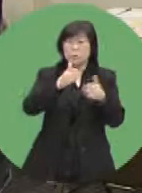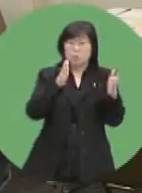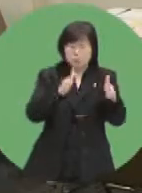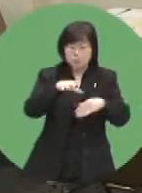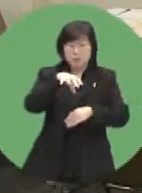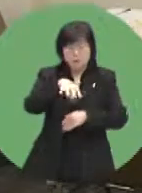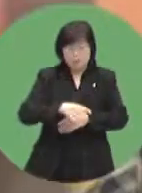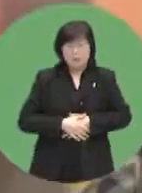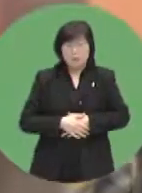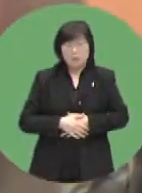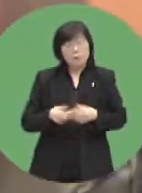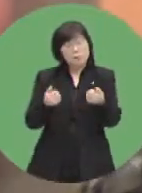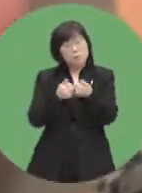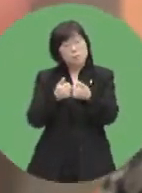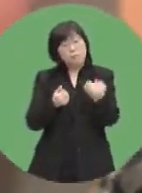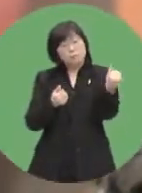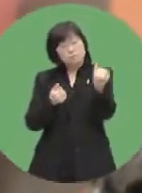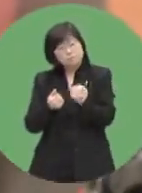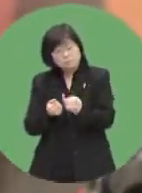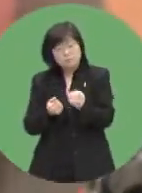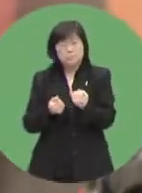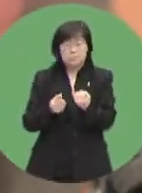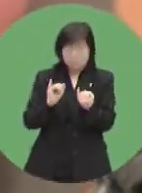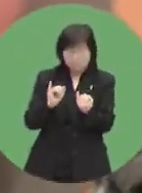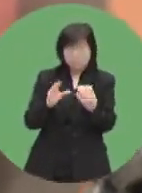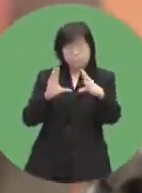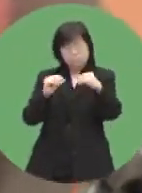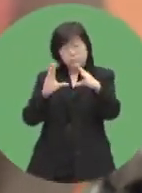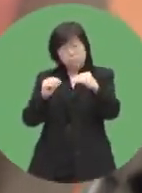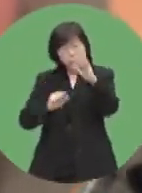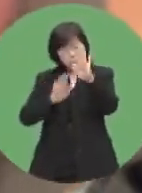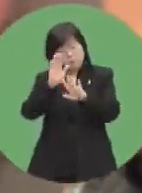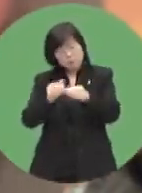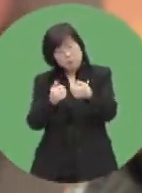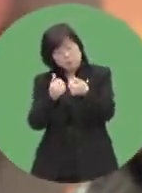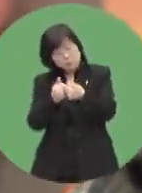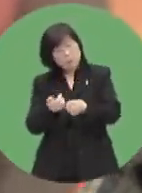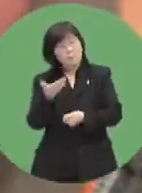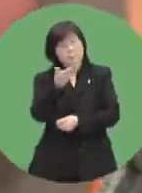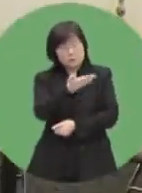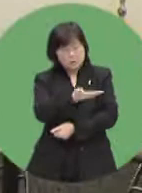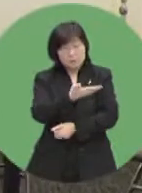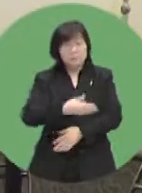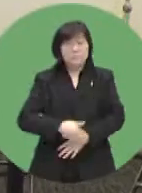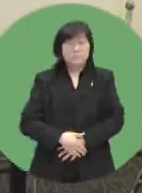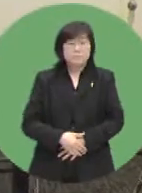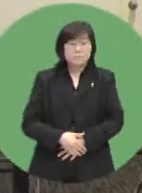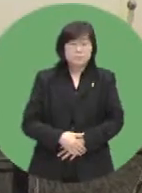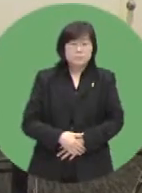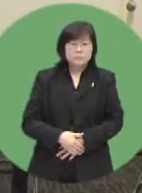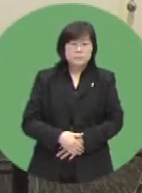は相談者が助産師さんと真剣に話す姿も見られました。